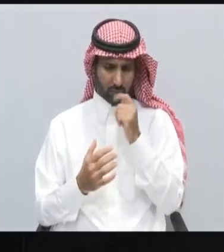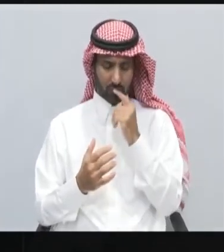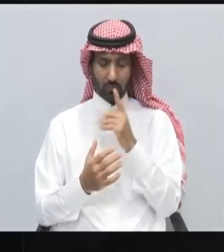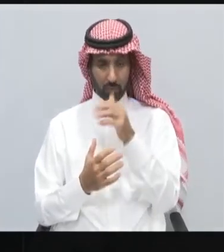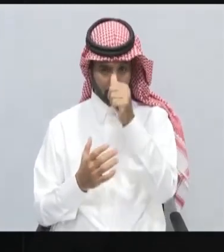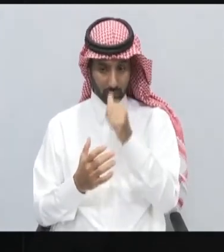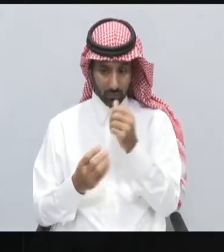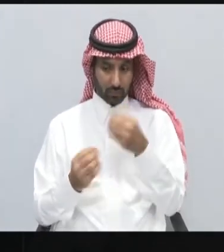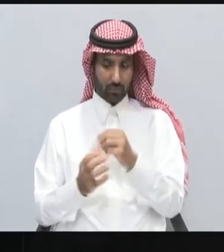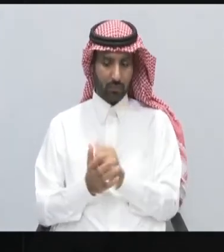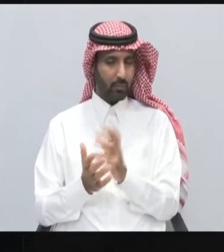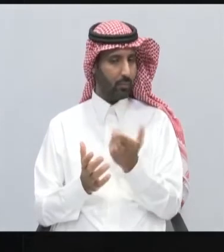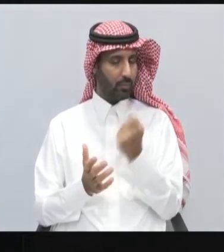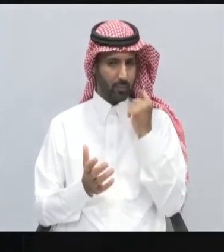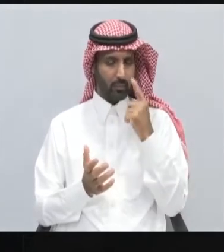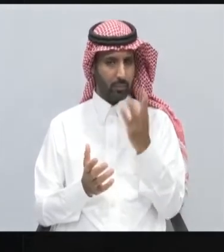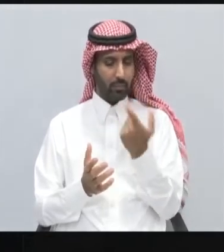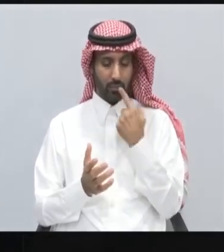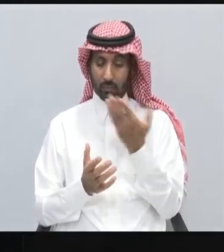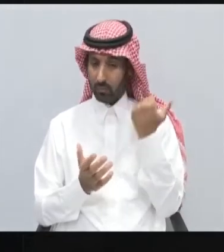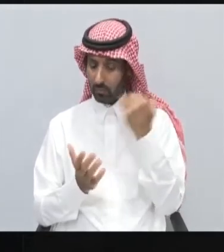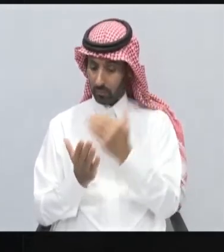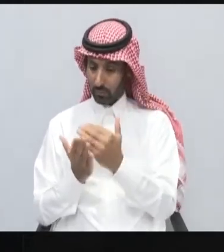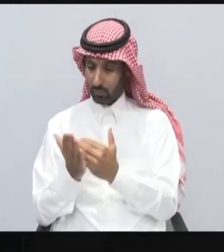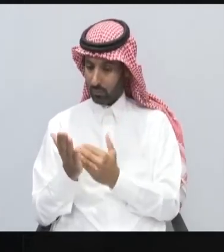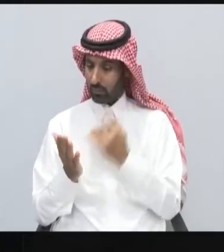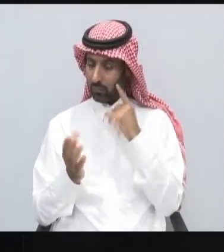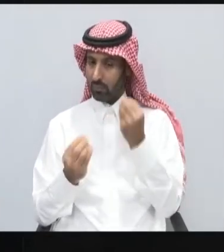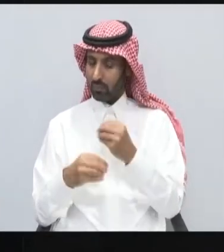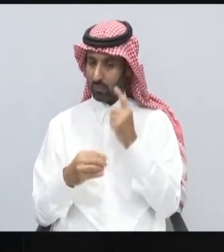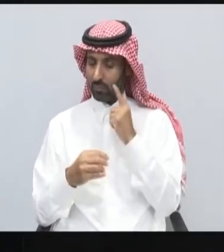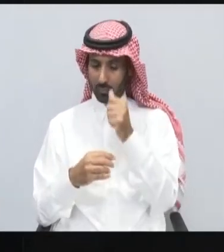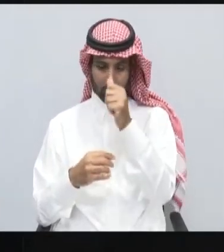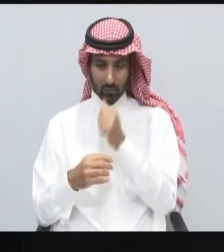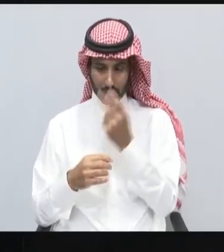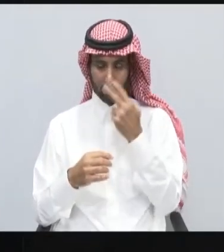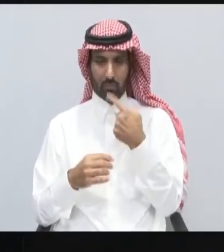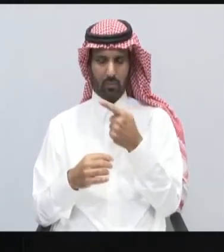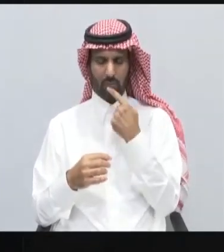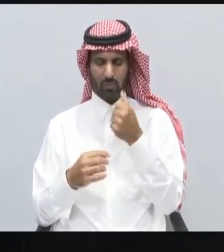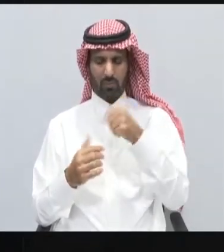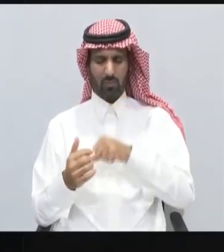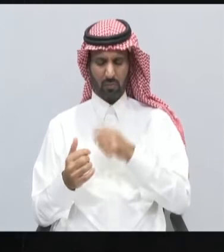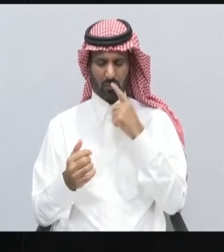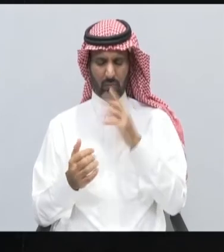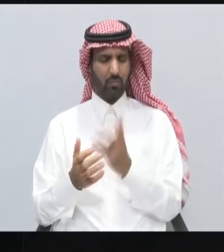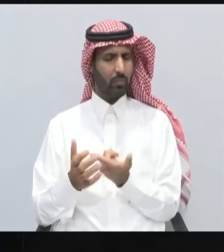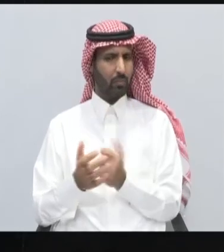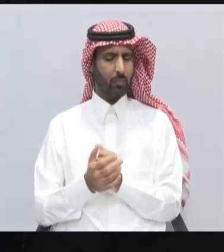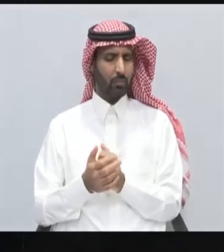irritated. صح? What do you think from the reading, what are the things you can say it's very bad manner? Like